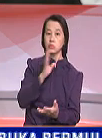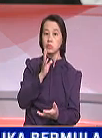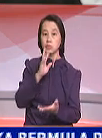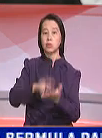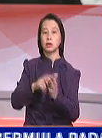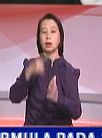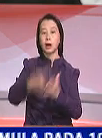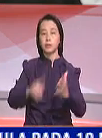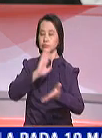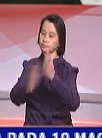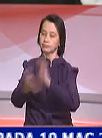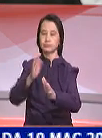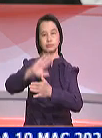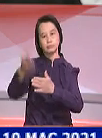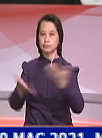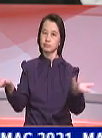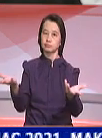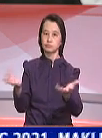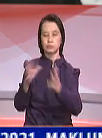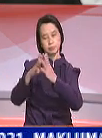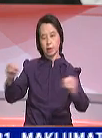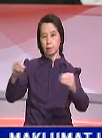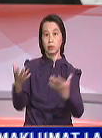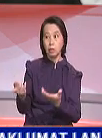makna? Selesai. Beres.